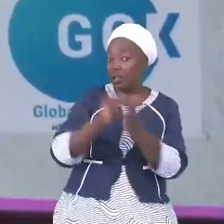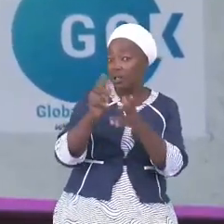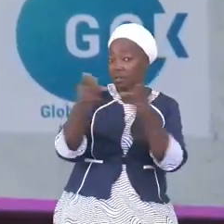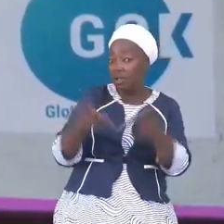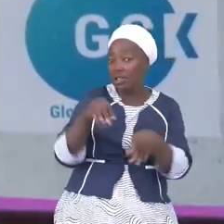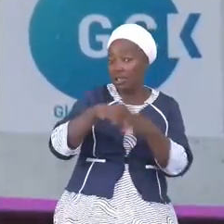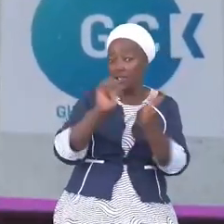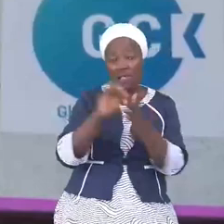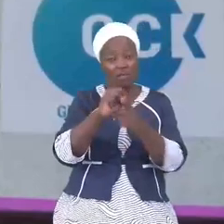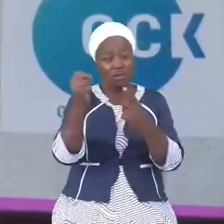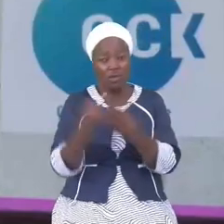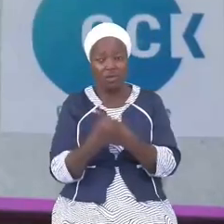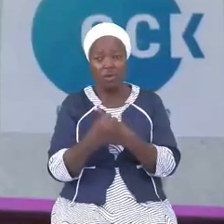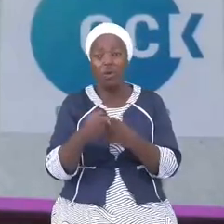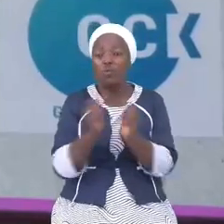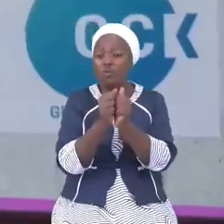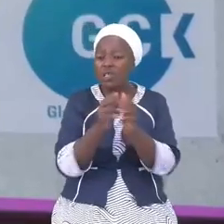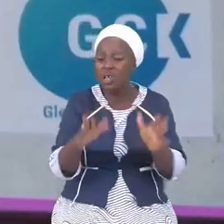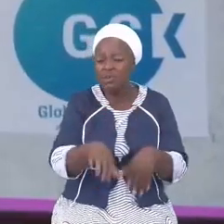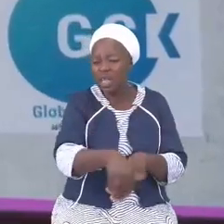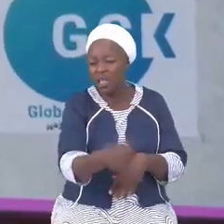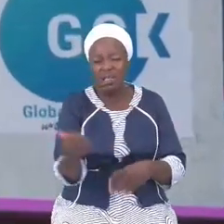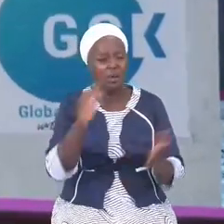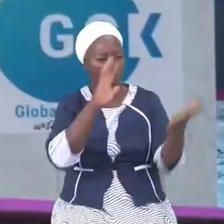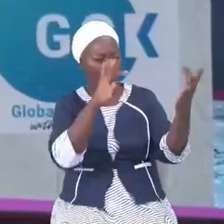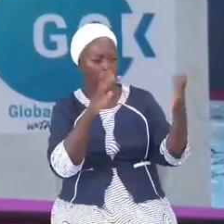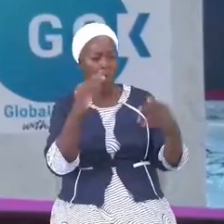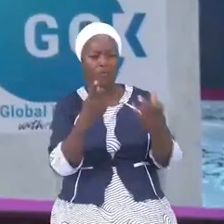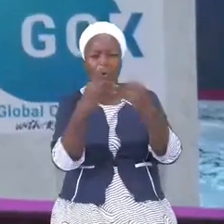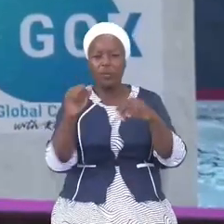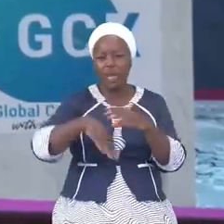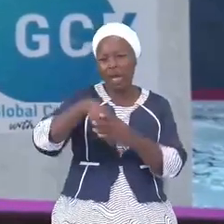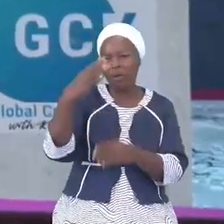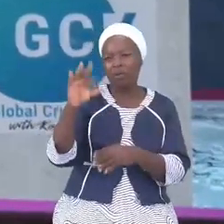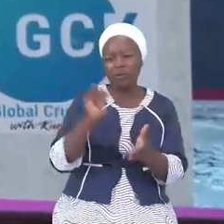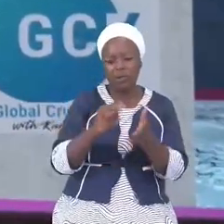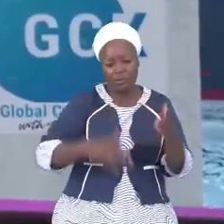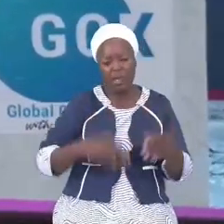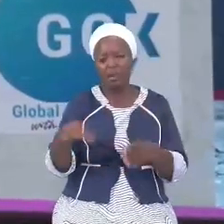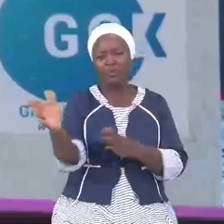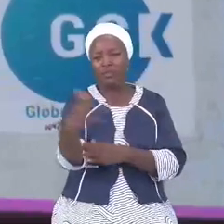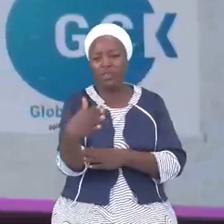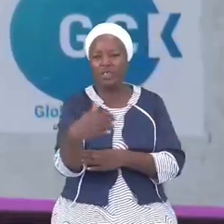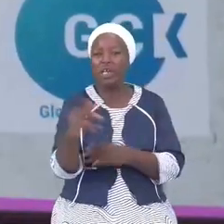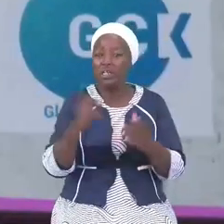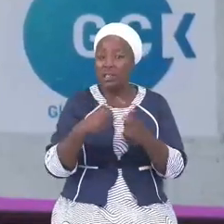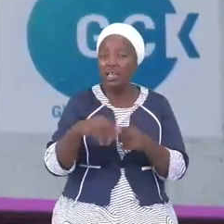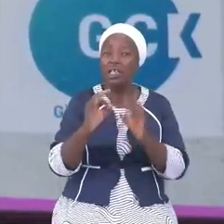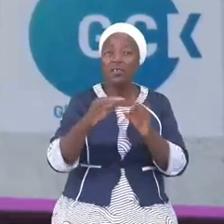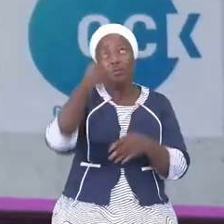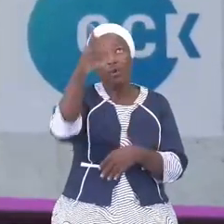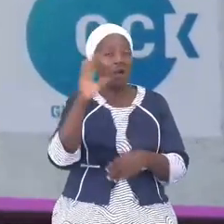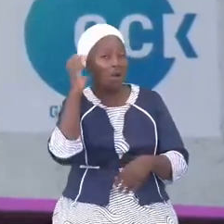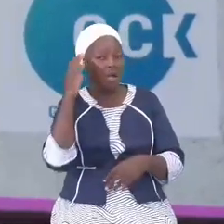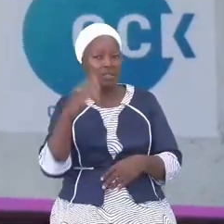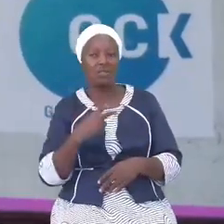situation, sans aucun espoir de s'en sortir du séjour des morts, s'il a écouté Jonas, il